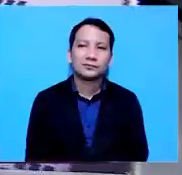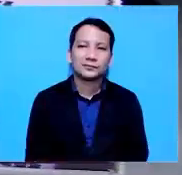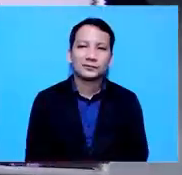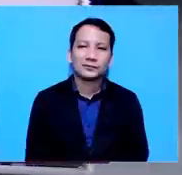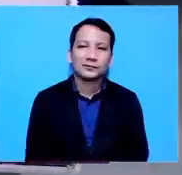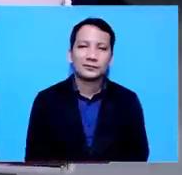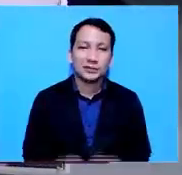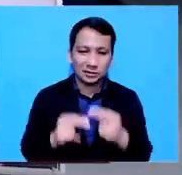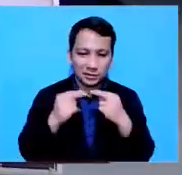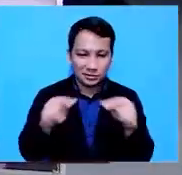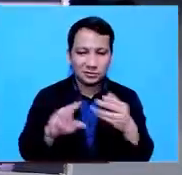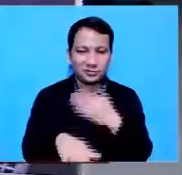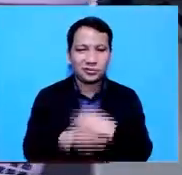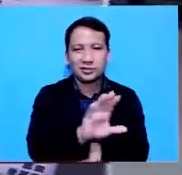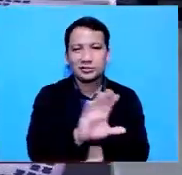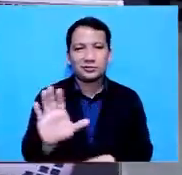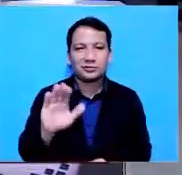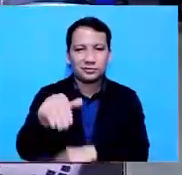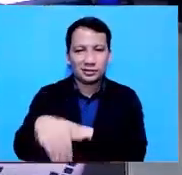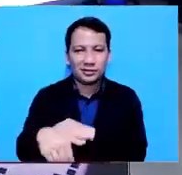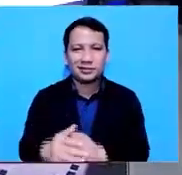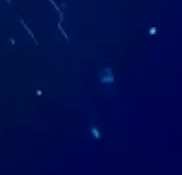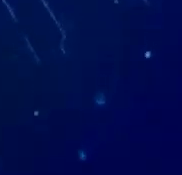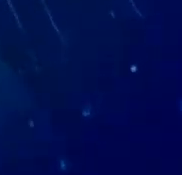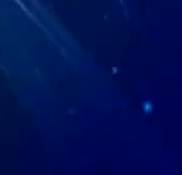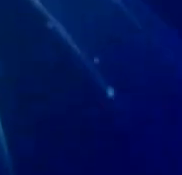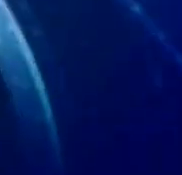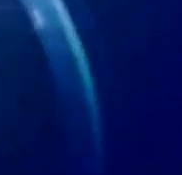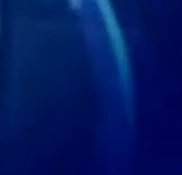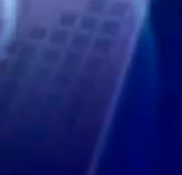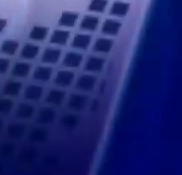Tuloy-tuloy ang balita dito sa Frontline Tonight.